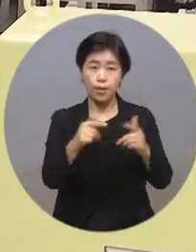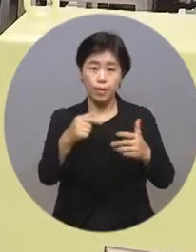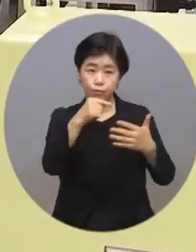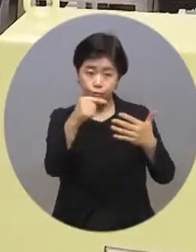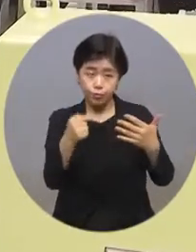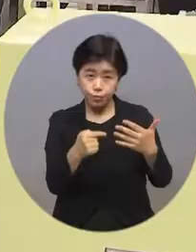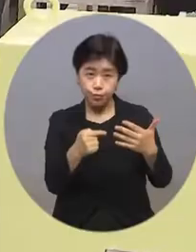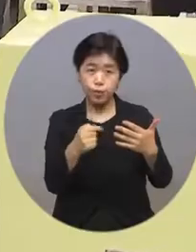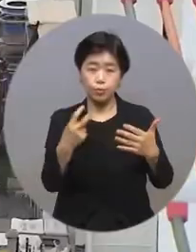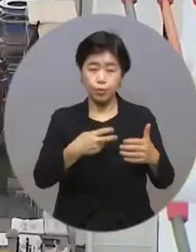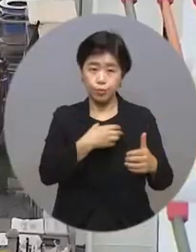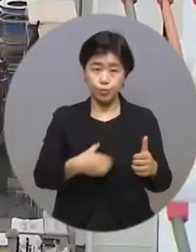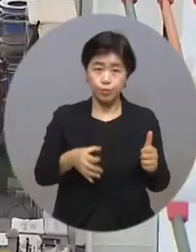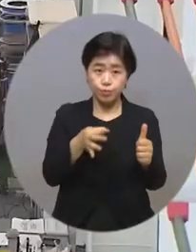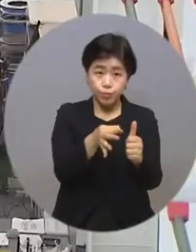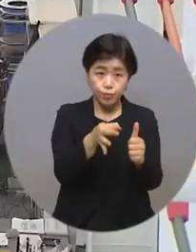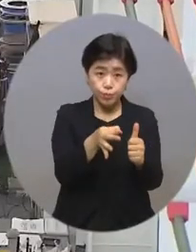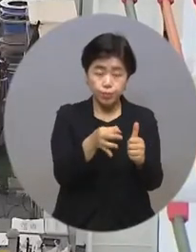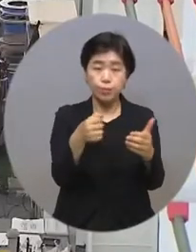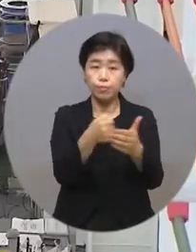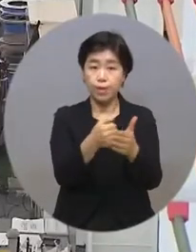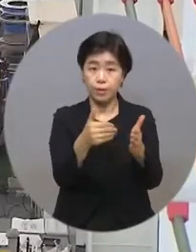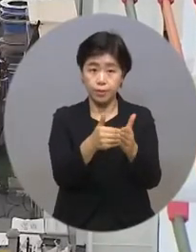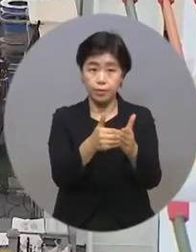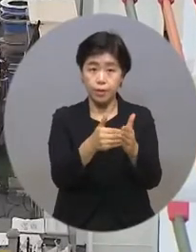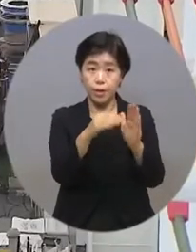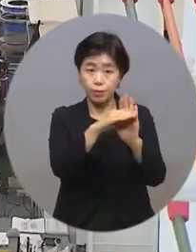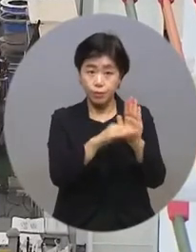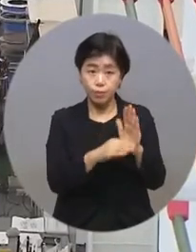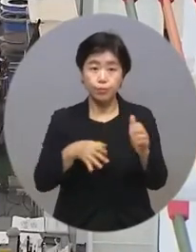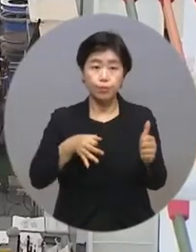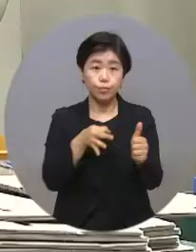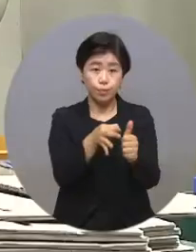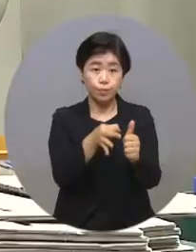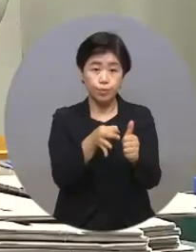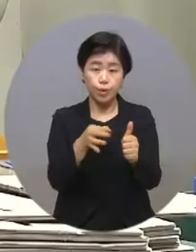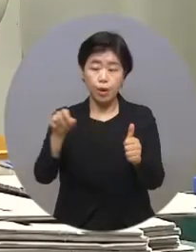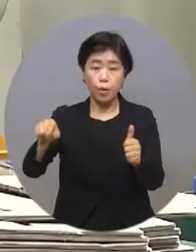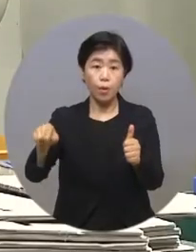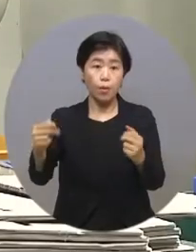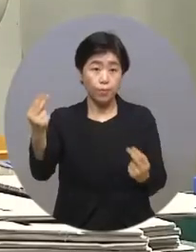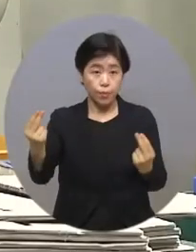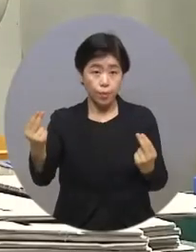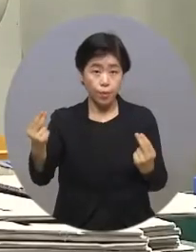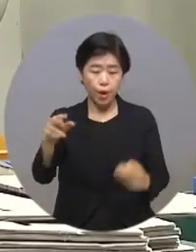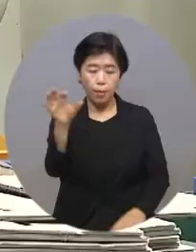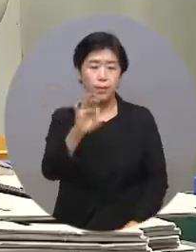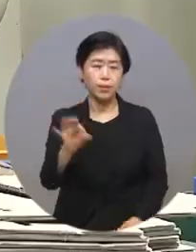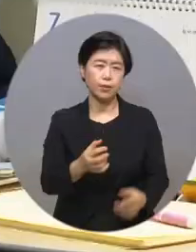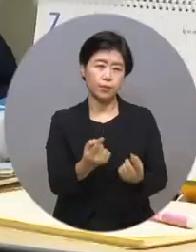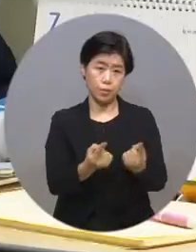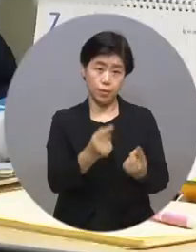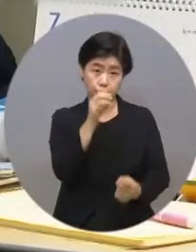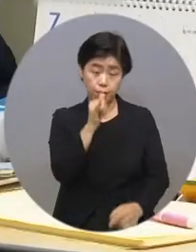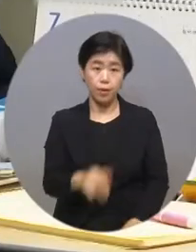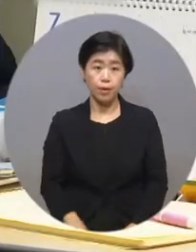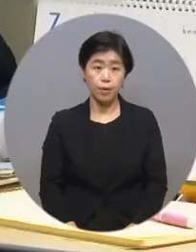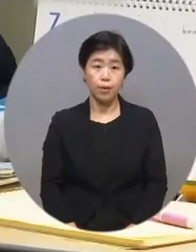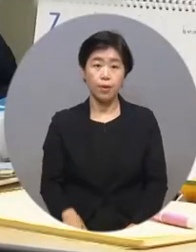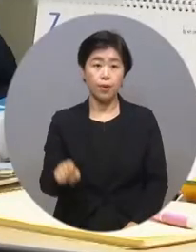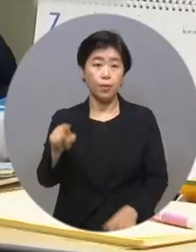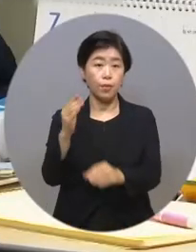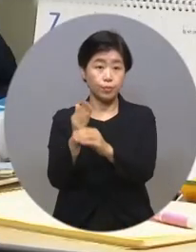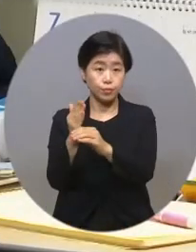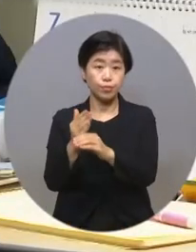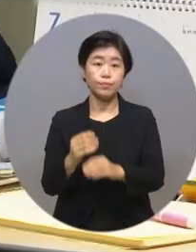최저보장 수준도 확정됐습니다. 급여별 선정 기준은 기준 중위소득 대비 일정 비율을 적용해 결정하며 기준 중위소득